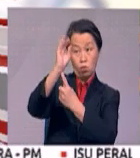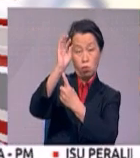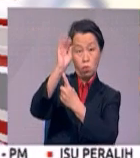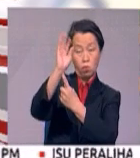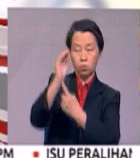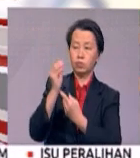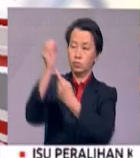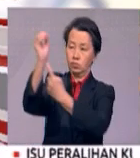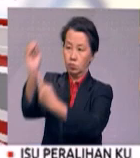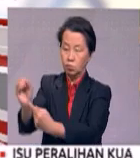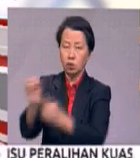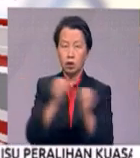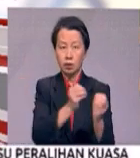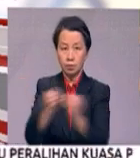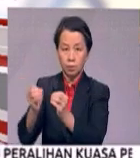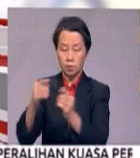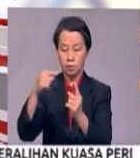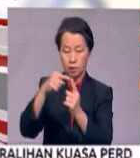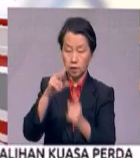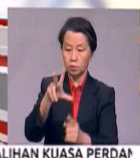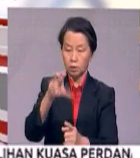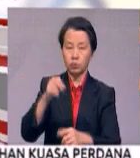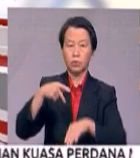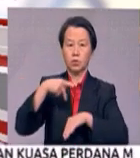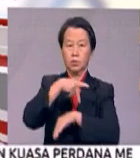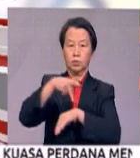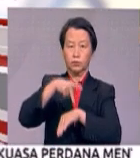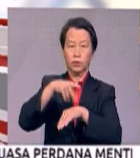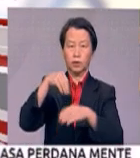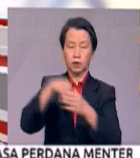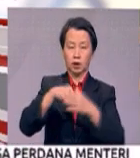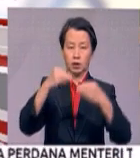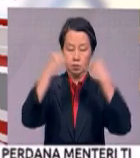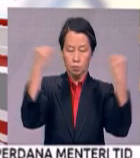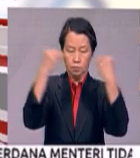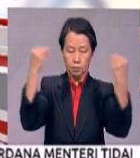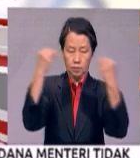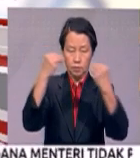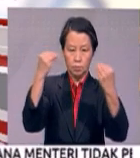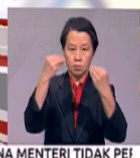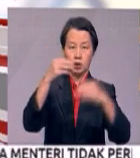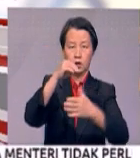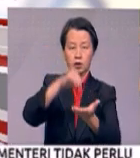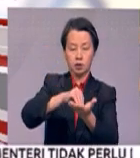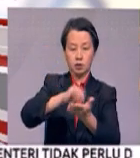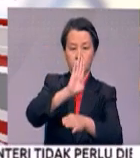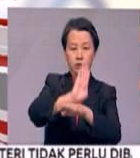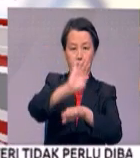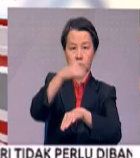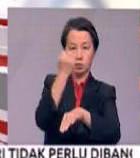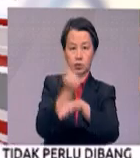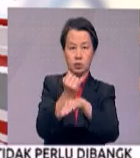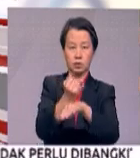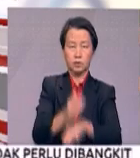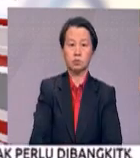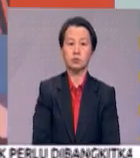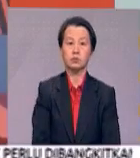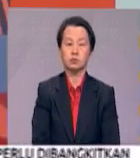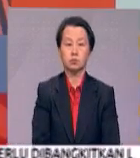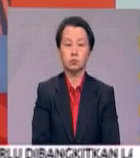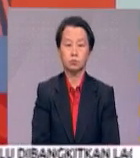Sukan C kepada penganjur edisi ke-30 Filipina dalam satu majlis simbolik di Bukit Jalil.